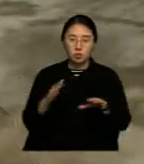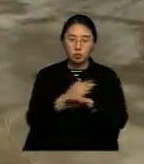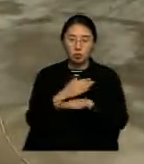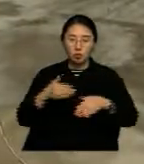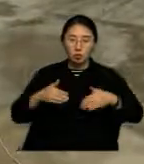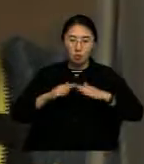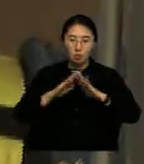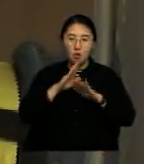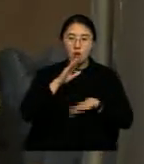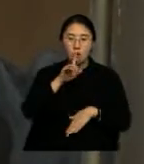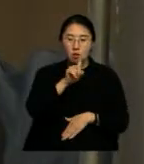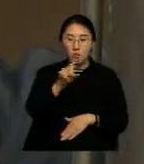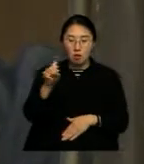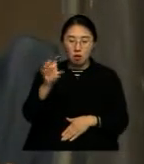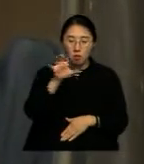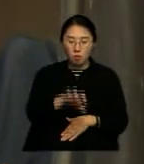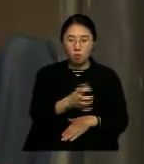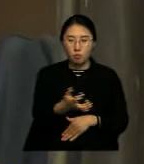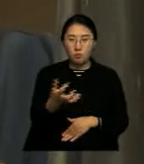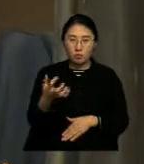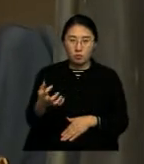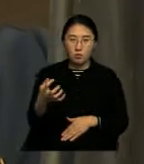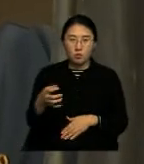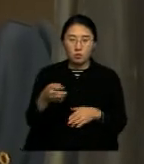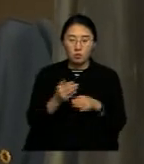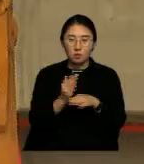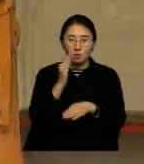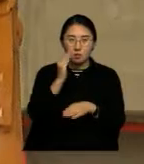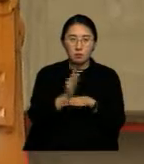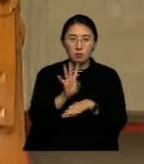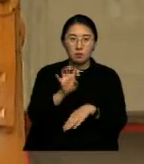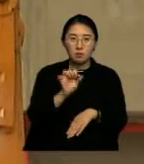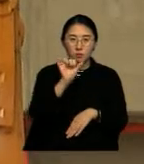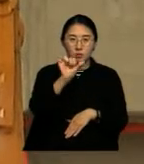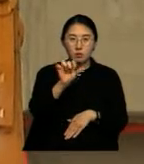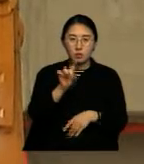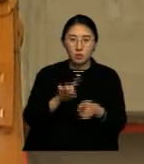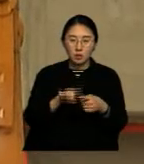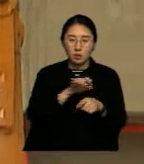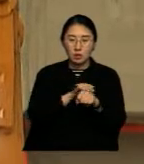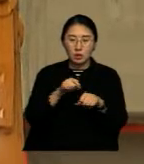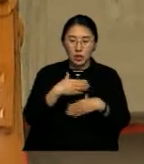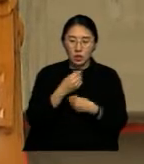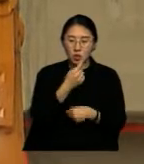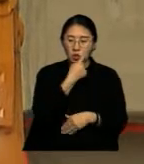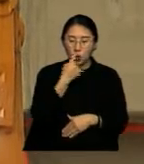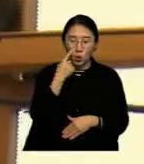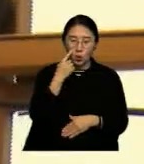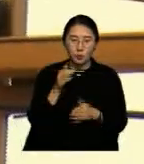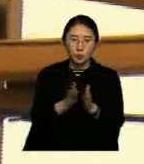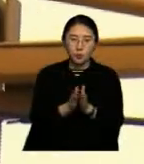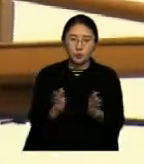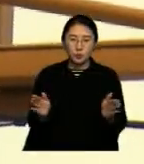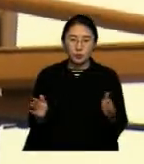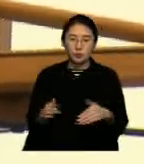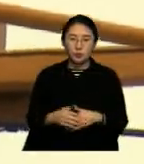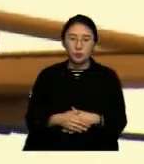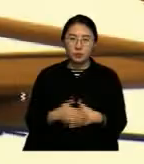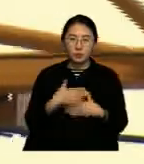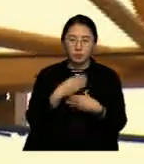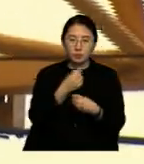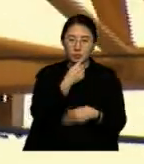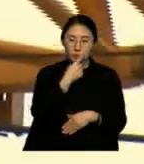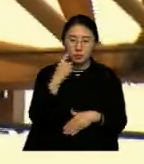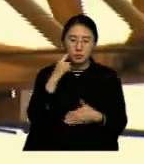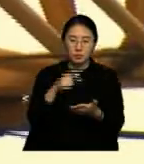건설 현장 11곳을 돌며 타워크레인 45기에 대해 특별 안전점검을 벌였습니다. 시는